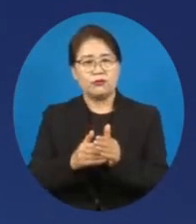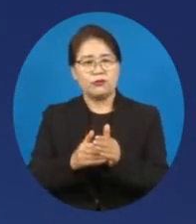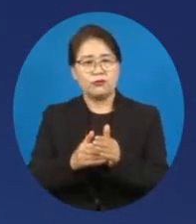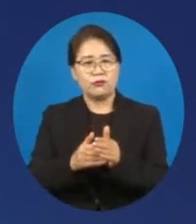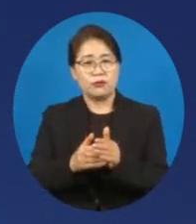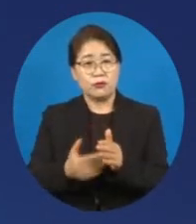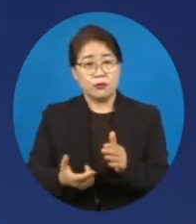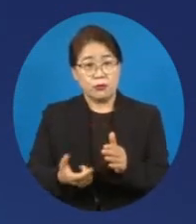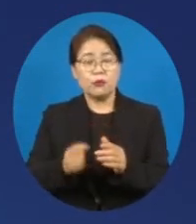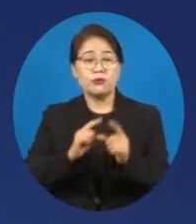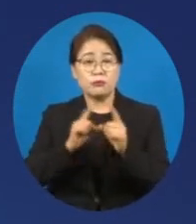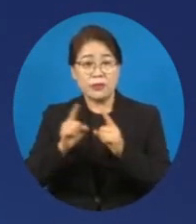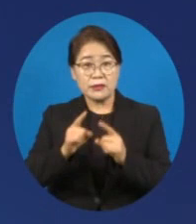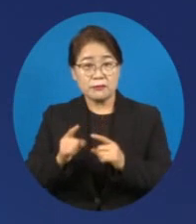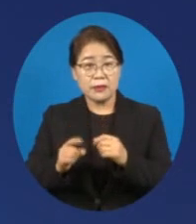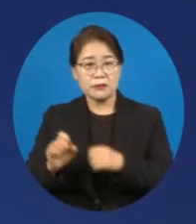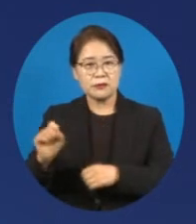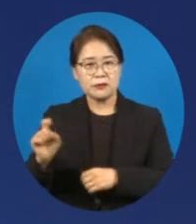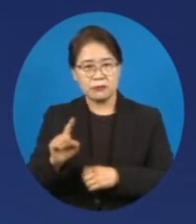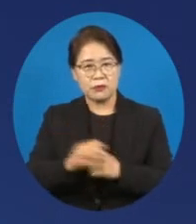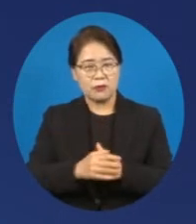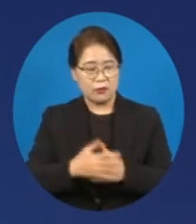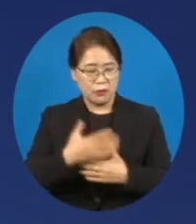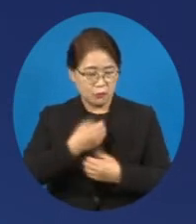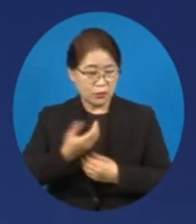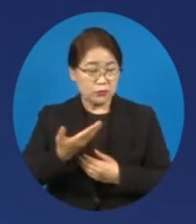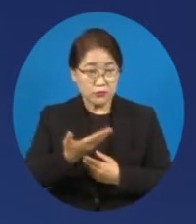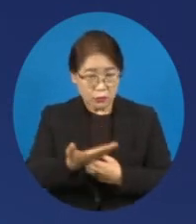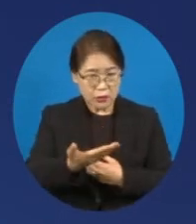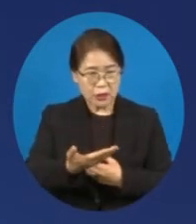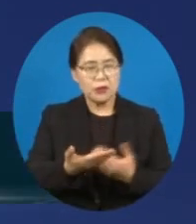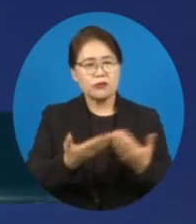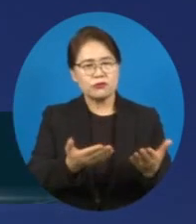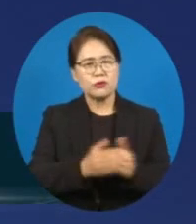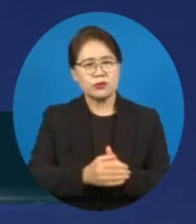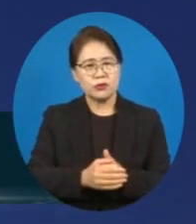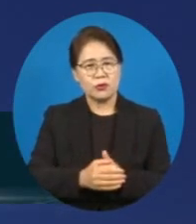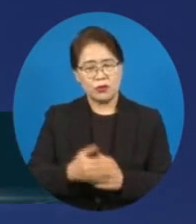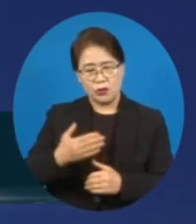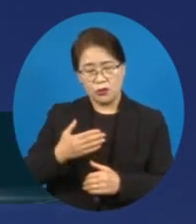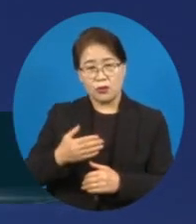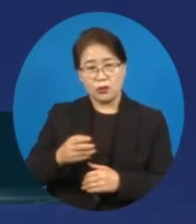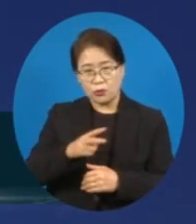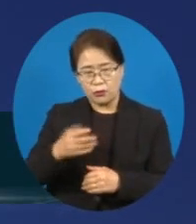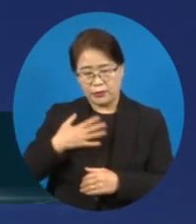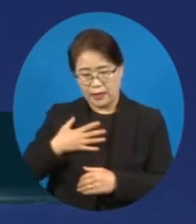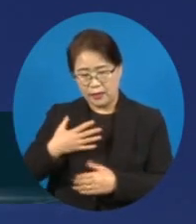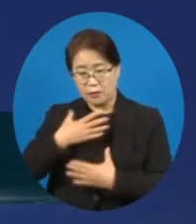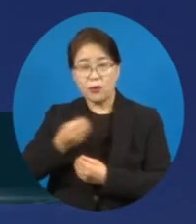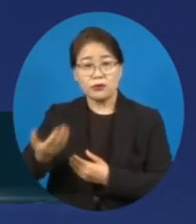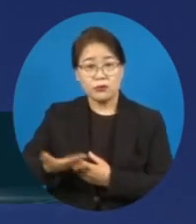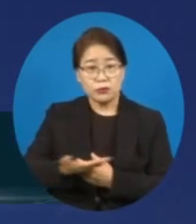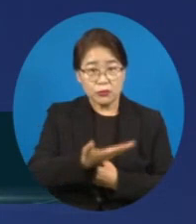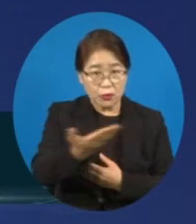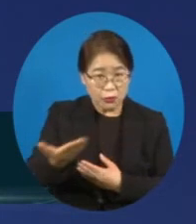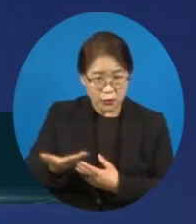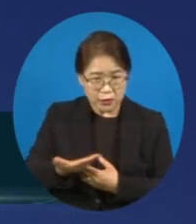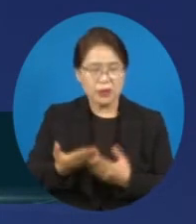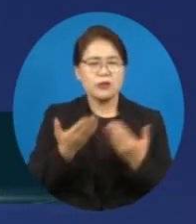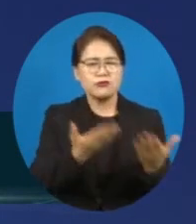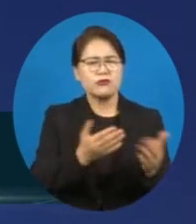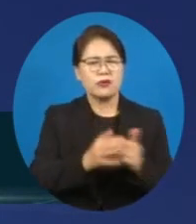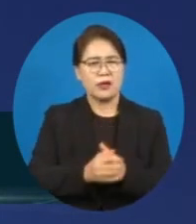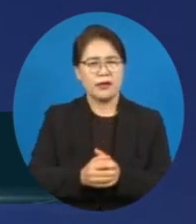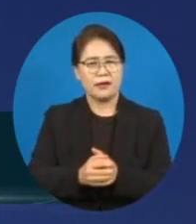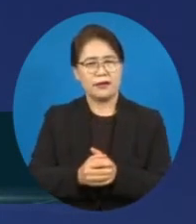권여서 무슨 말씀을 하시는고 하면 평안을 너에게 끼치노니 곧 나의 평화를 너희에게 주노라 내가 너에게 주는 것은